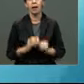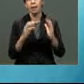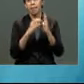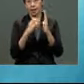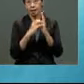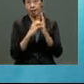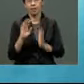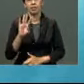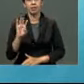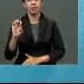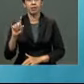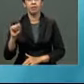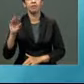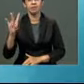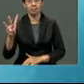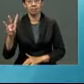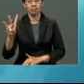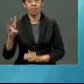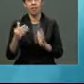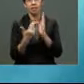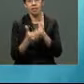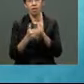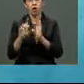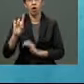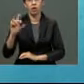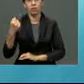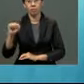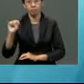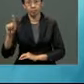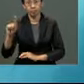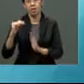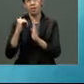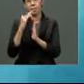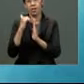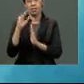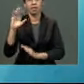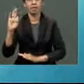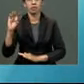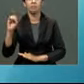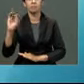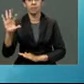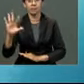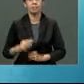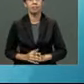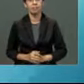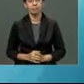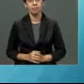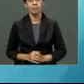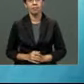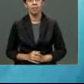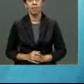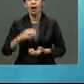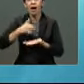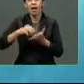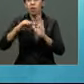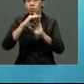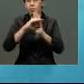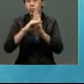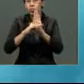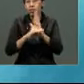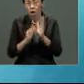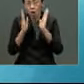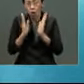าง427ตะวันออกเฉียงเหนือ111ภาคเหนือ95ครับในรายละเอียดของ7